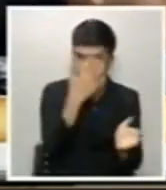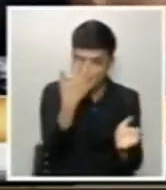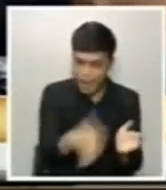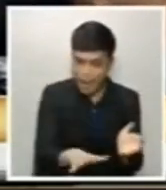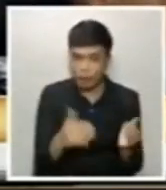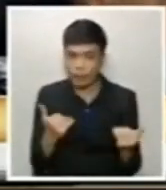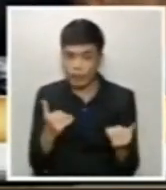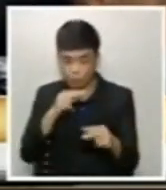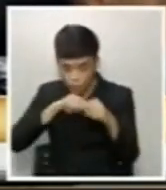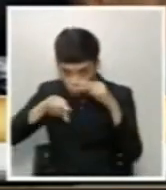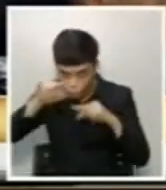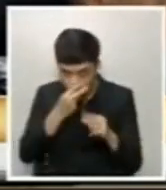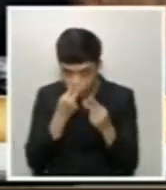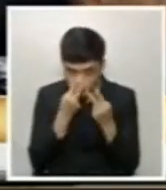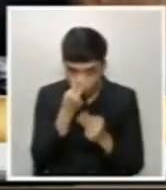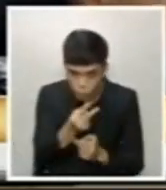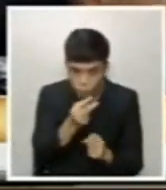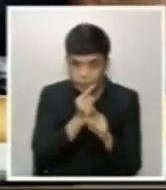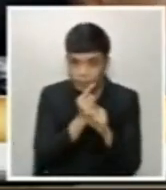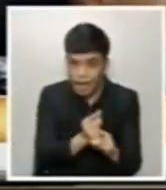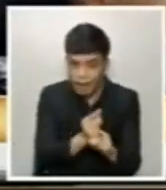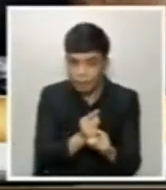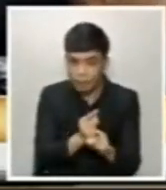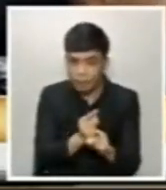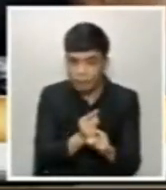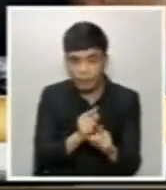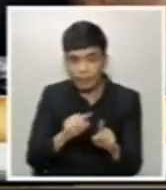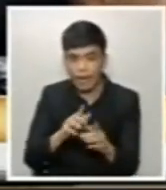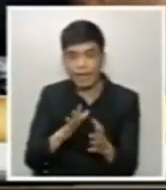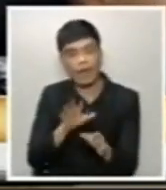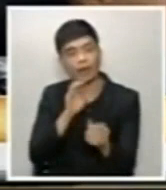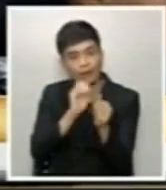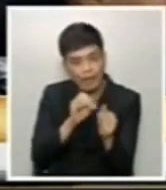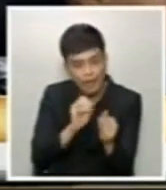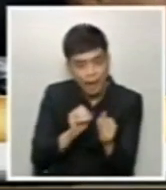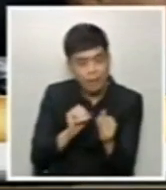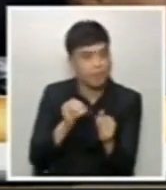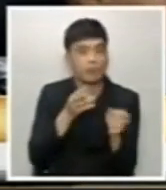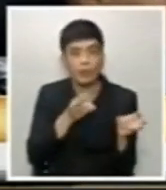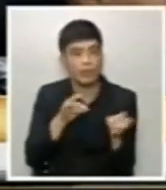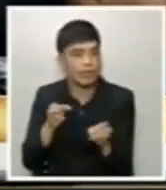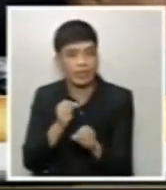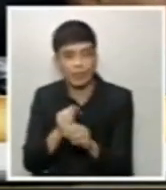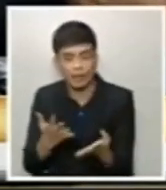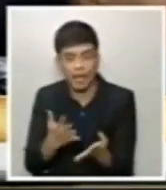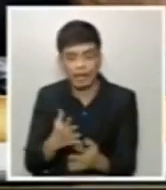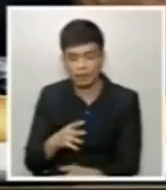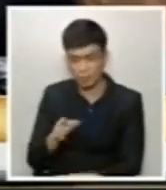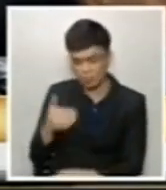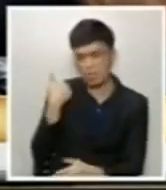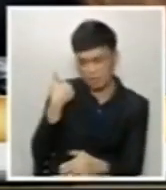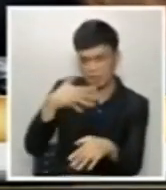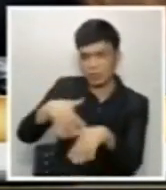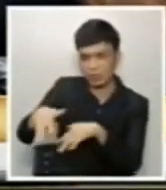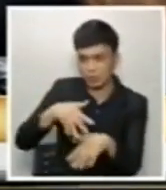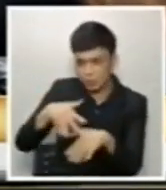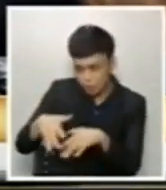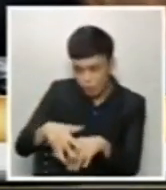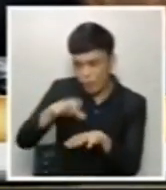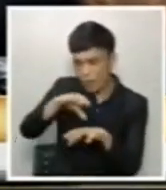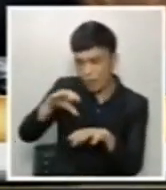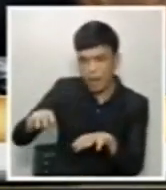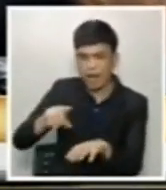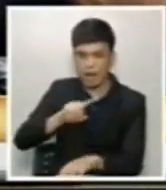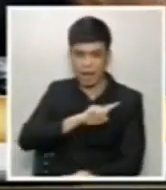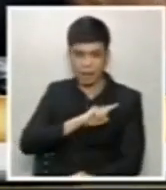รแล้วก็ท่านจะมีโครงการดำเนินการเพื่อไปเป็นพี่เลี้ยงให้กับท้องถิ่นต่างๆที่ไม่มีกำลังหรือกำลังไม่พอที่จ